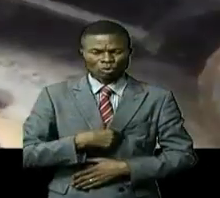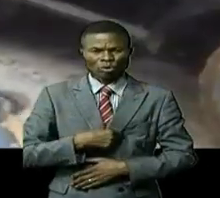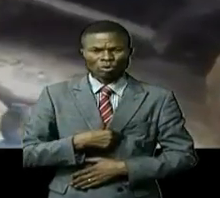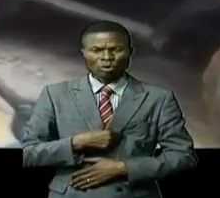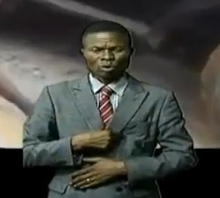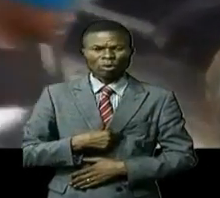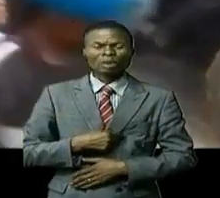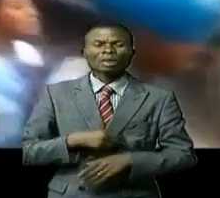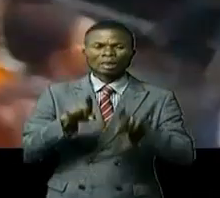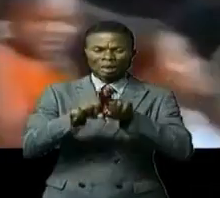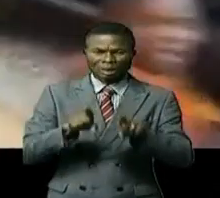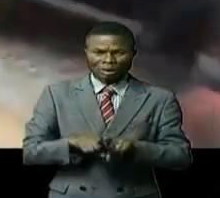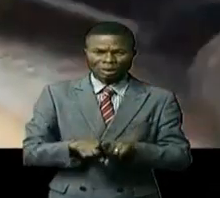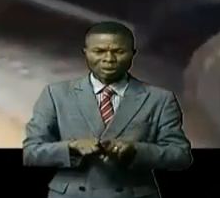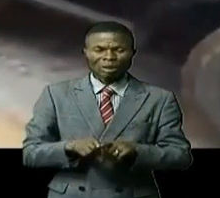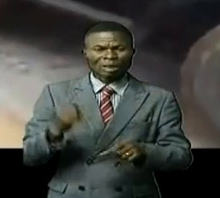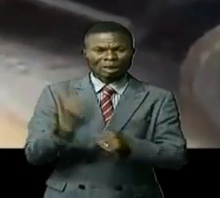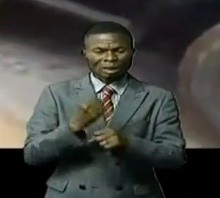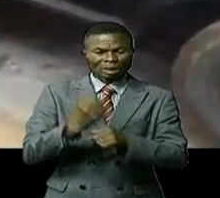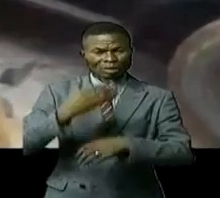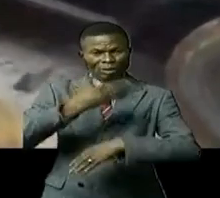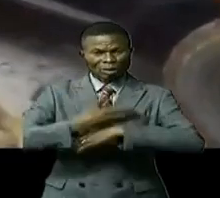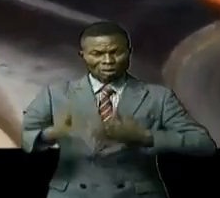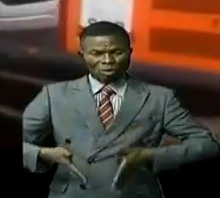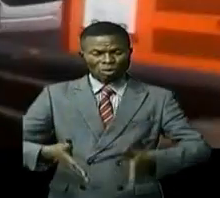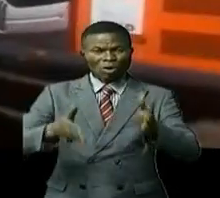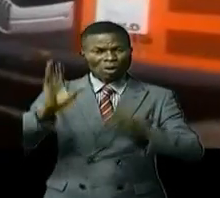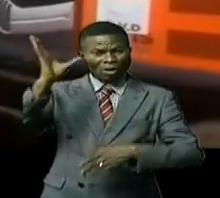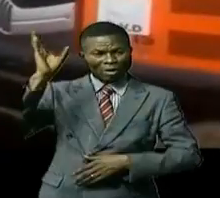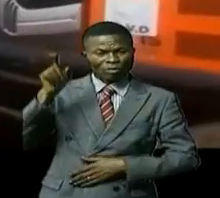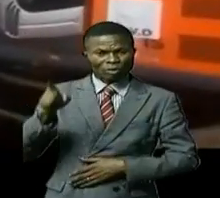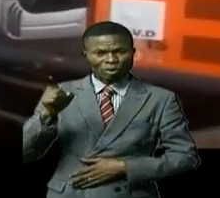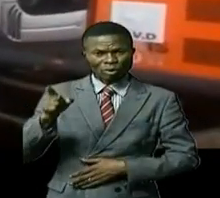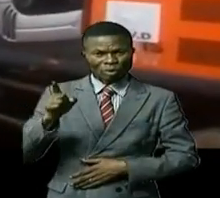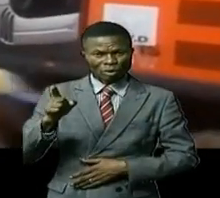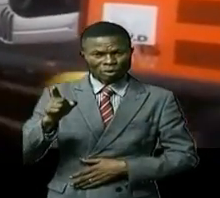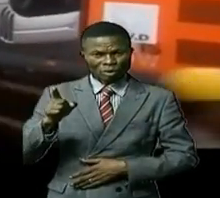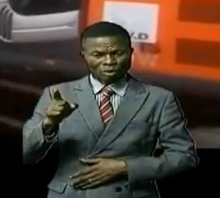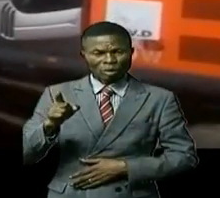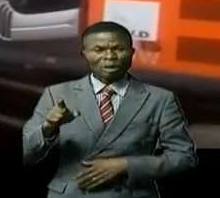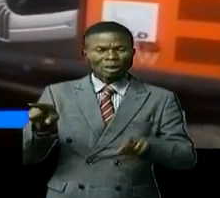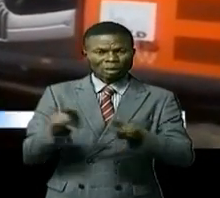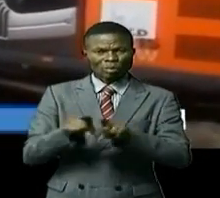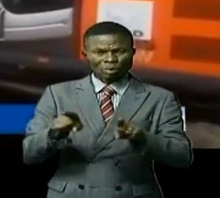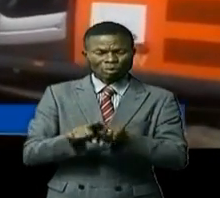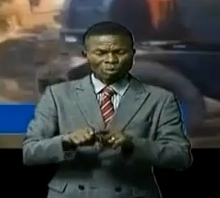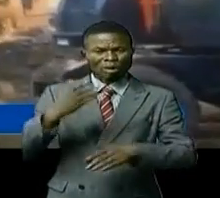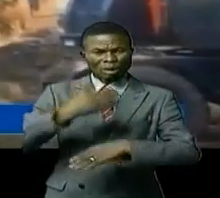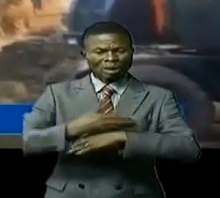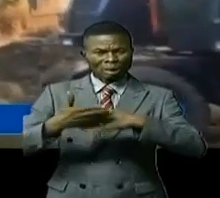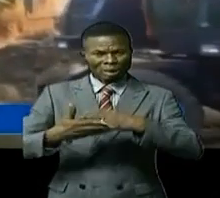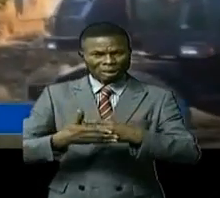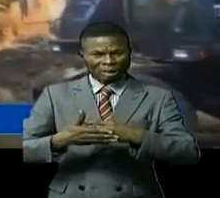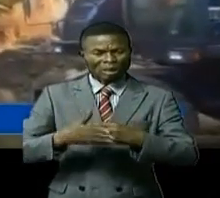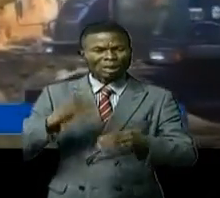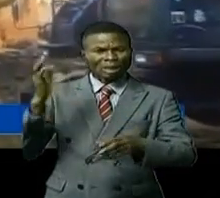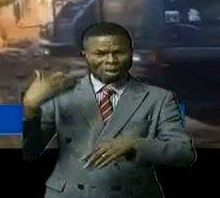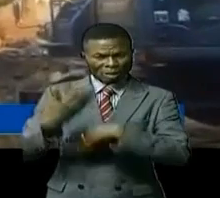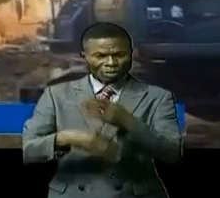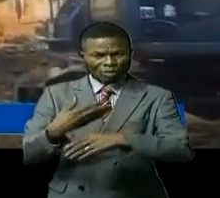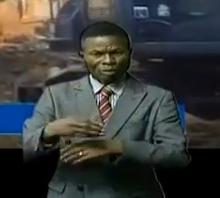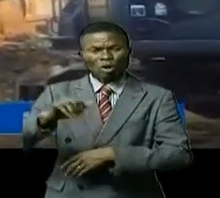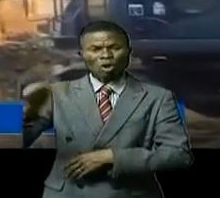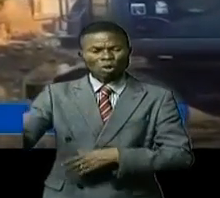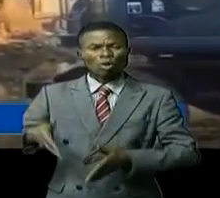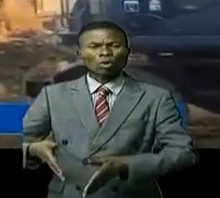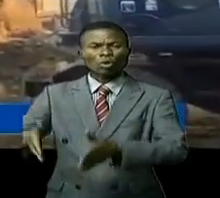Il convient de souligner que ces travaux de modernisation du village Nzaou se déroulent concomitamment avec ces réhabilitations qui s'exécutent dans d'autres